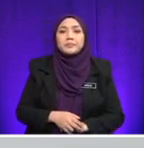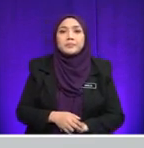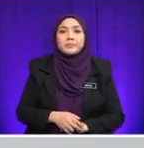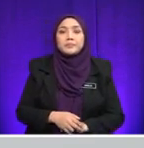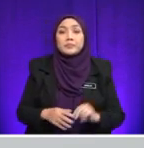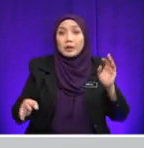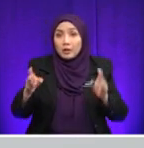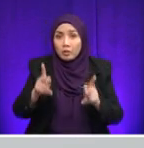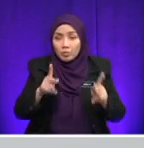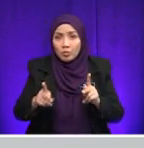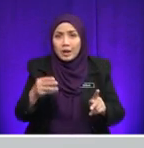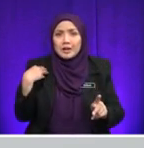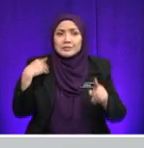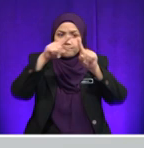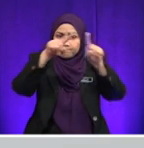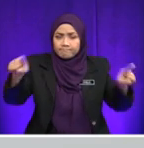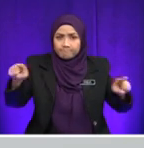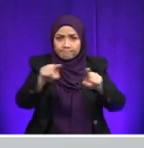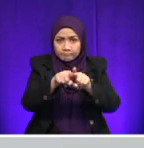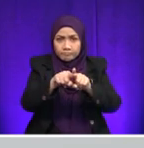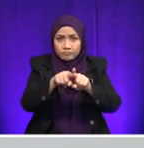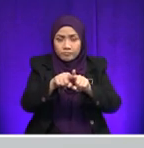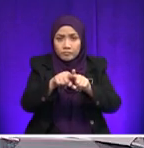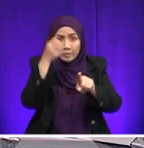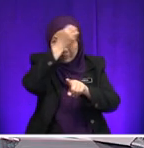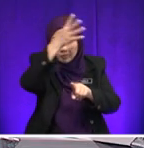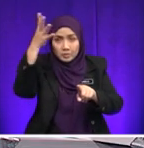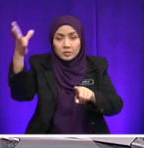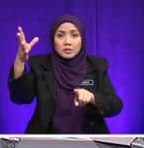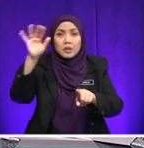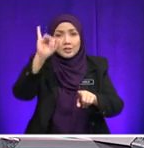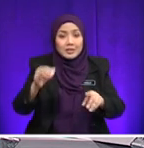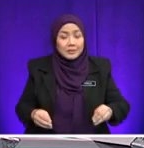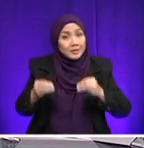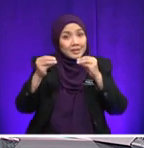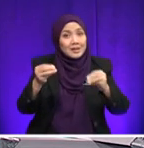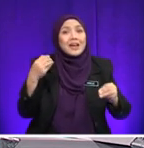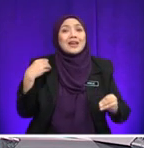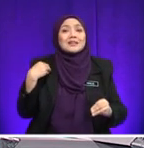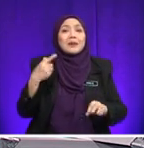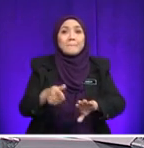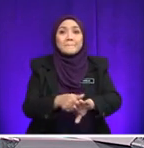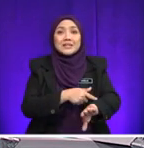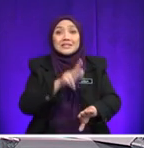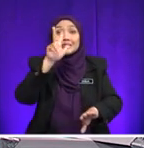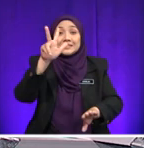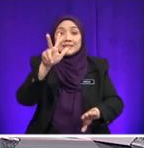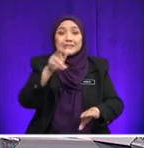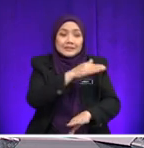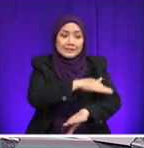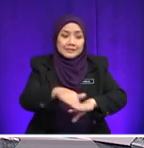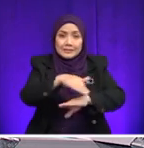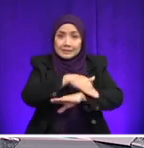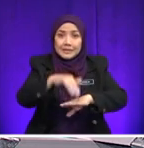jika segitiga tersebut maklumat yang diberikan ada panjang 3 Sisi diberikan